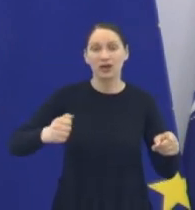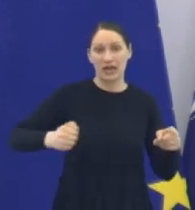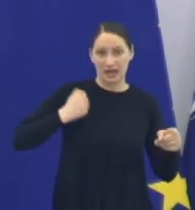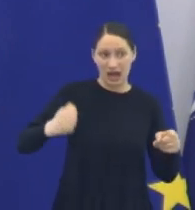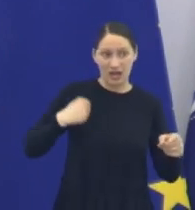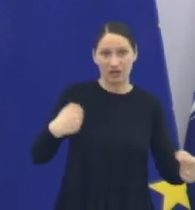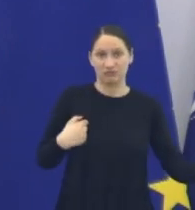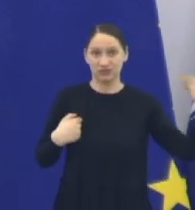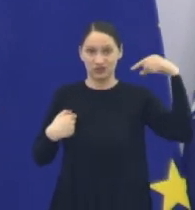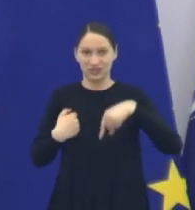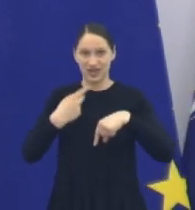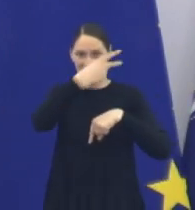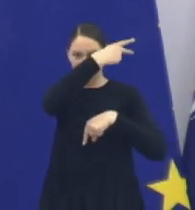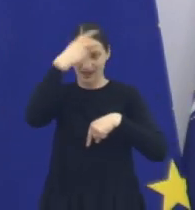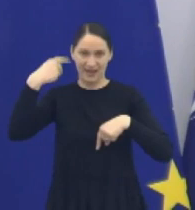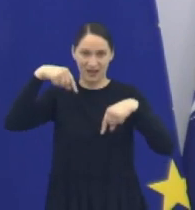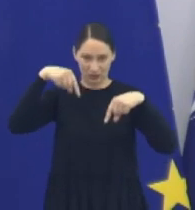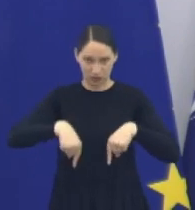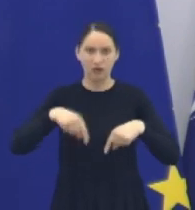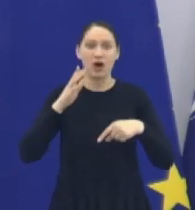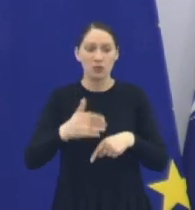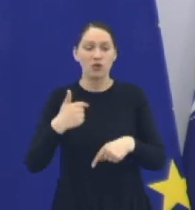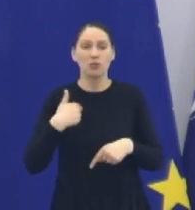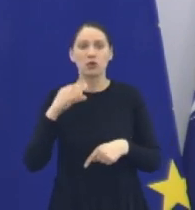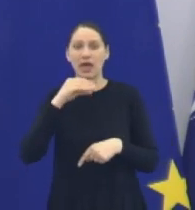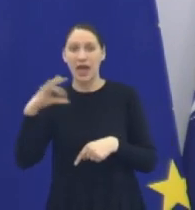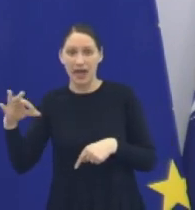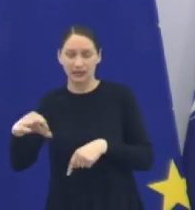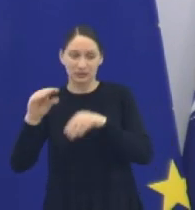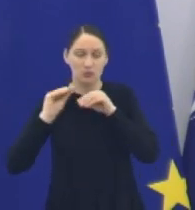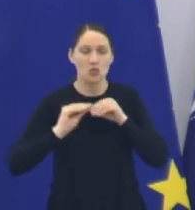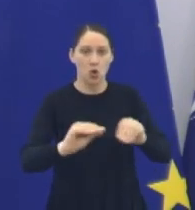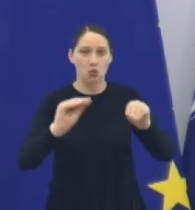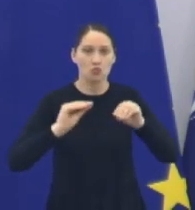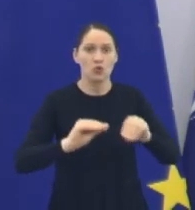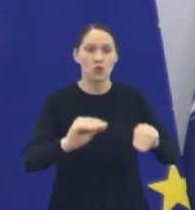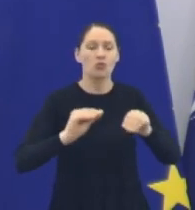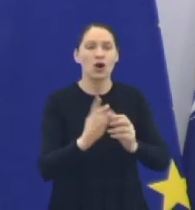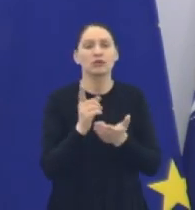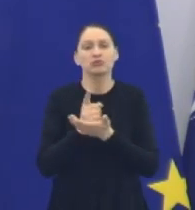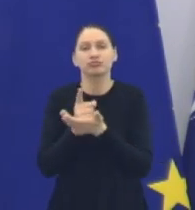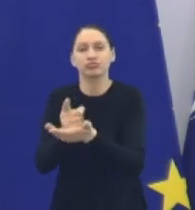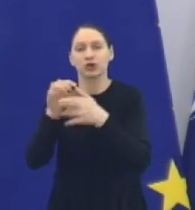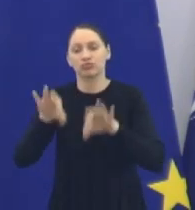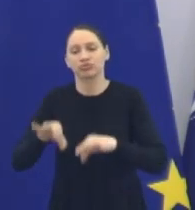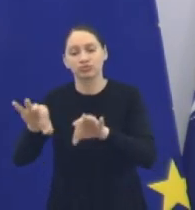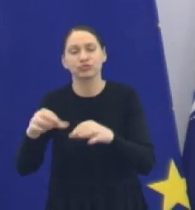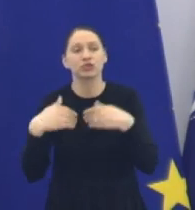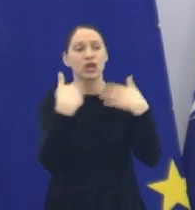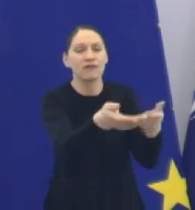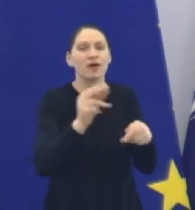Lietuvoje, jie bus būtent mūsų sąjungininkų ir mokomi, kaip naudotis tą sunkiąją techniką, kuri galimai bus perduota